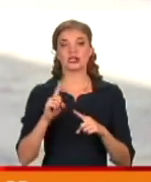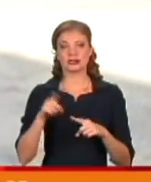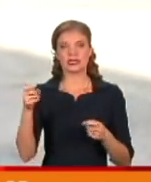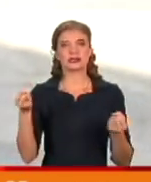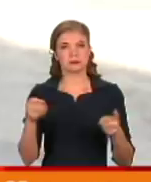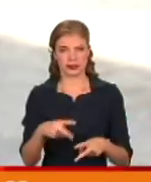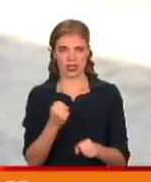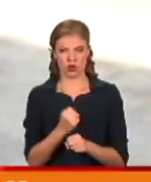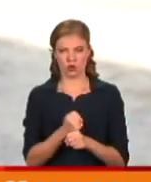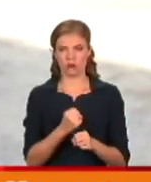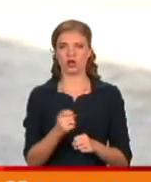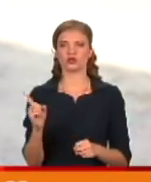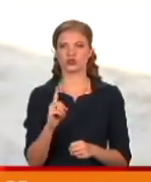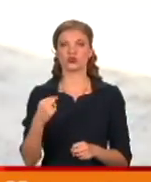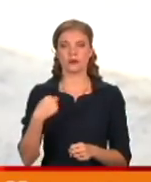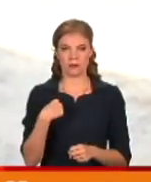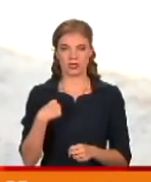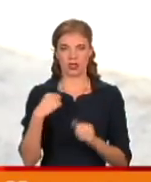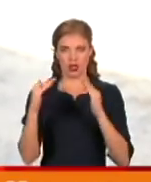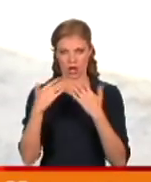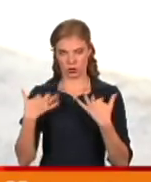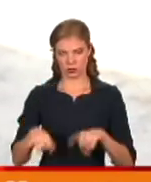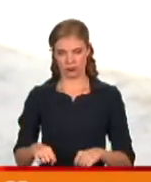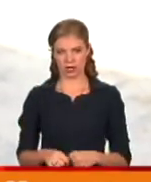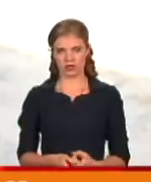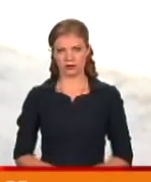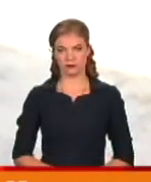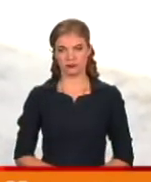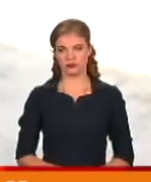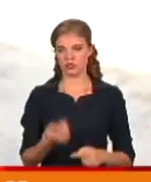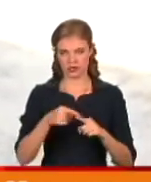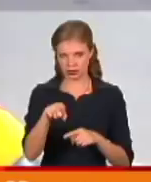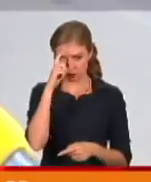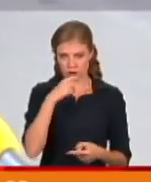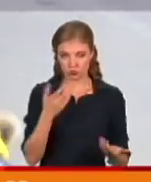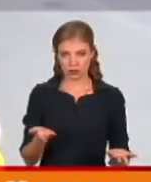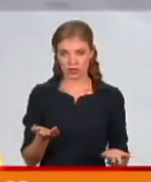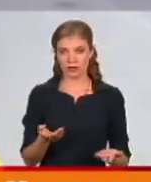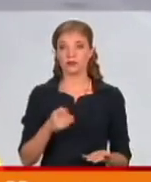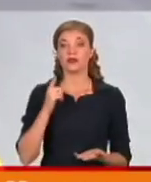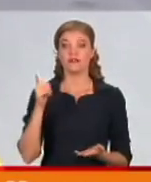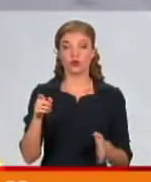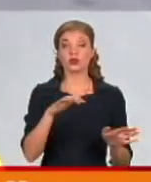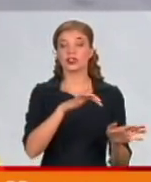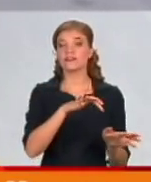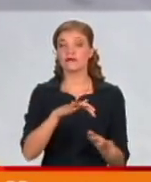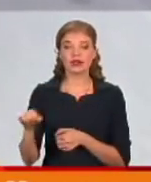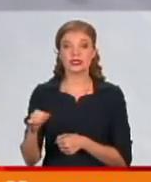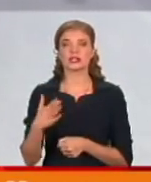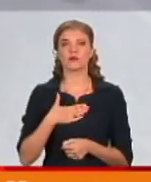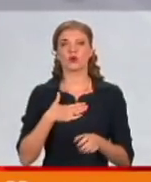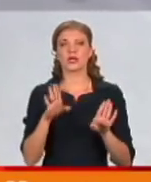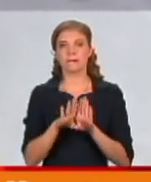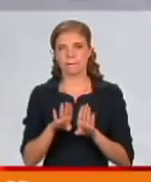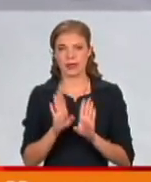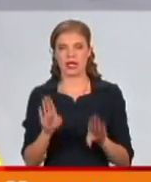спеціально роблять, щоб мене хату забрати. Це не розумієте? Вони винесли мої